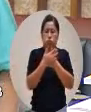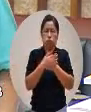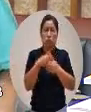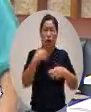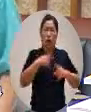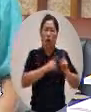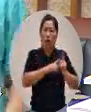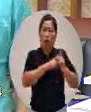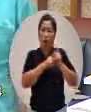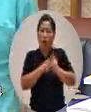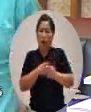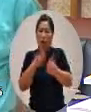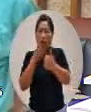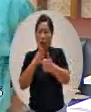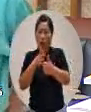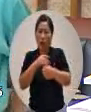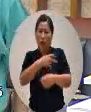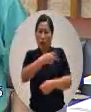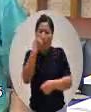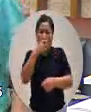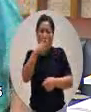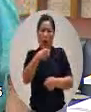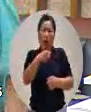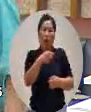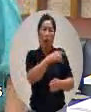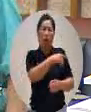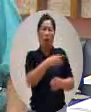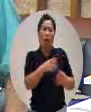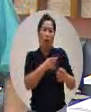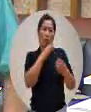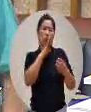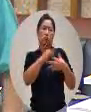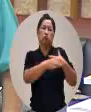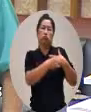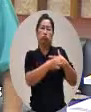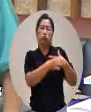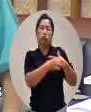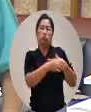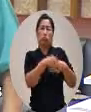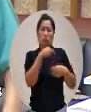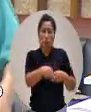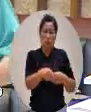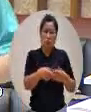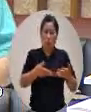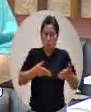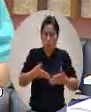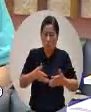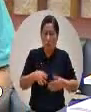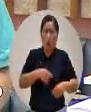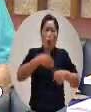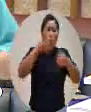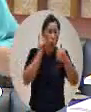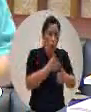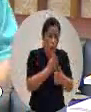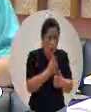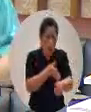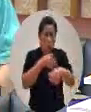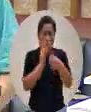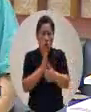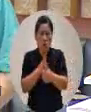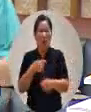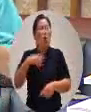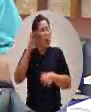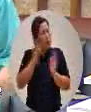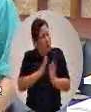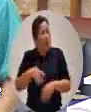主做的戲啊所以剛才那些民主人的穿著啦遠親的穿著啦啊這個事情一直說一直說他說他要處理